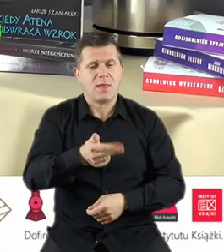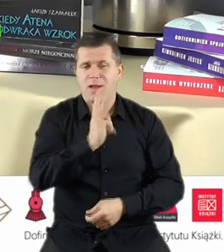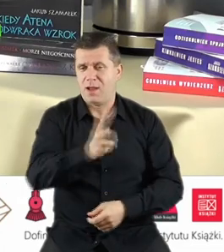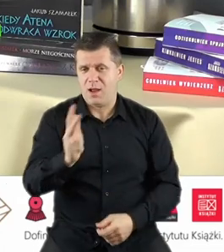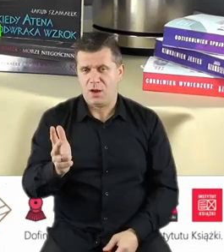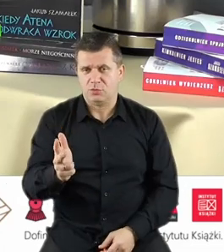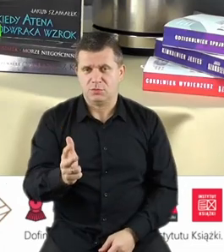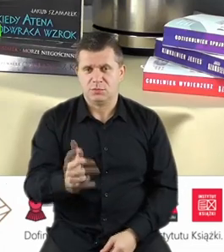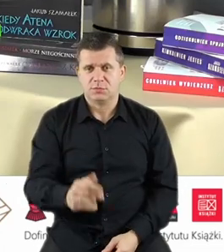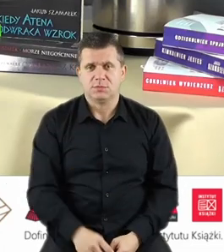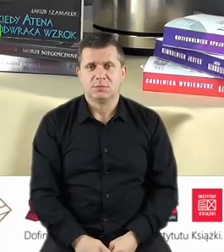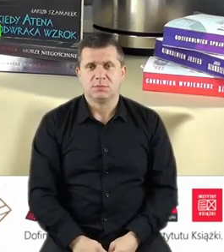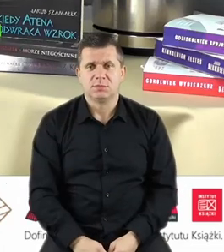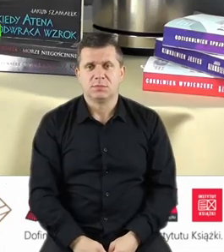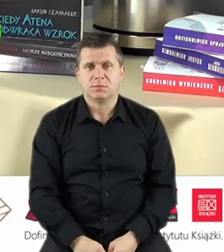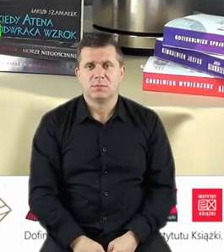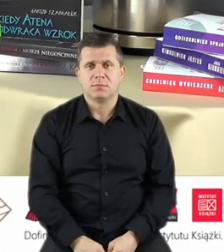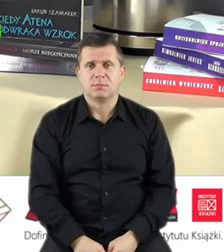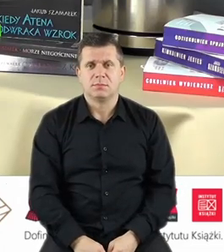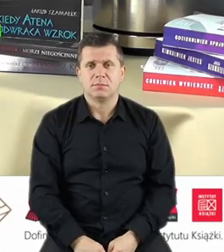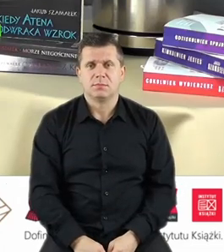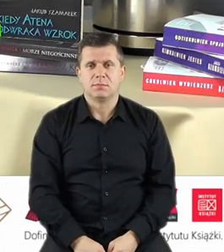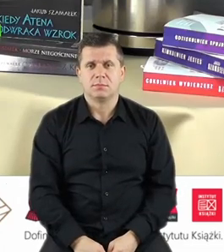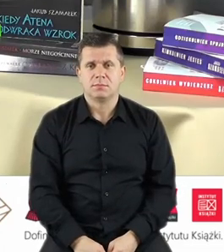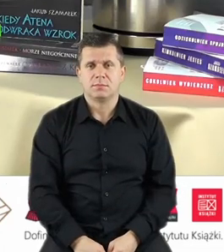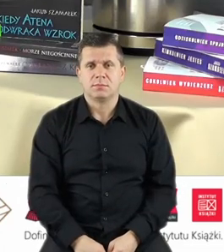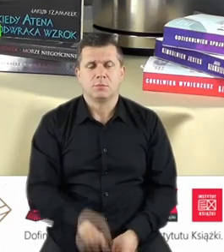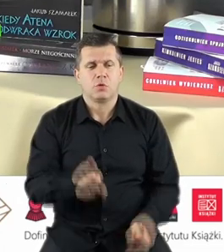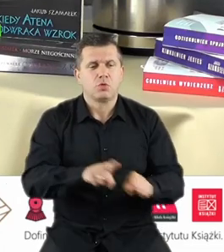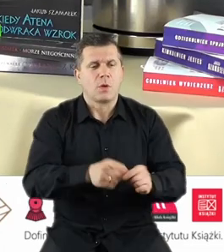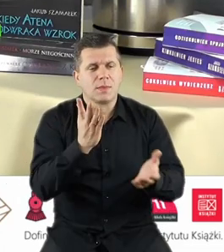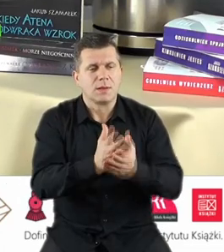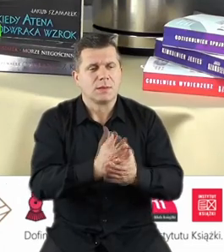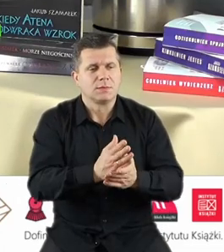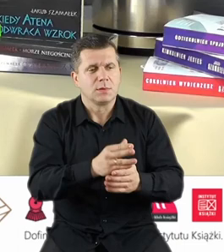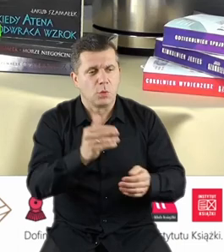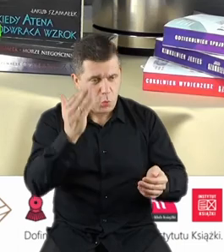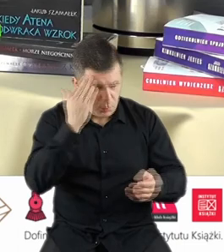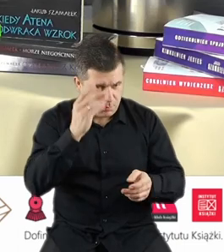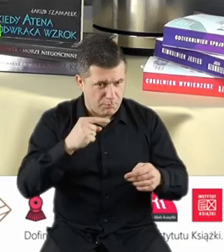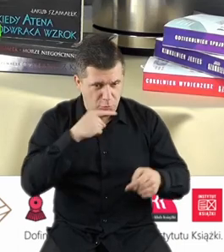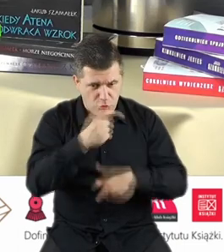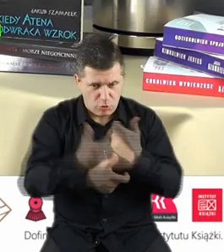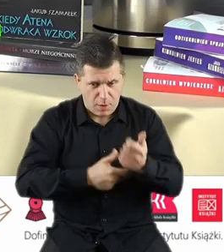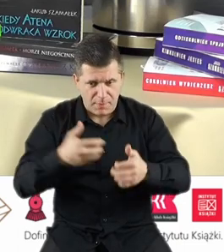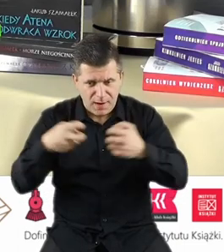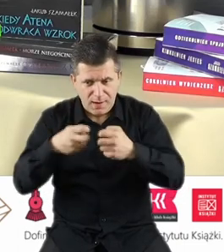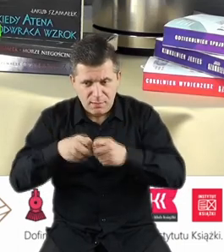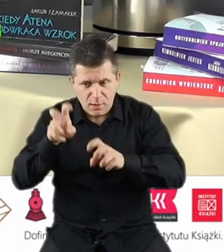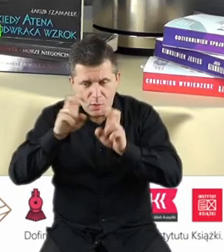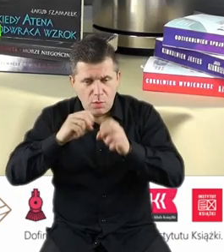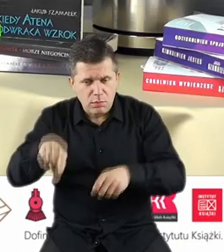no jednak powiedzmy ograniczającą się do tej dotykalnej rzeczywistości odnajdzie się nagle w tej cyberprzestrzeni.